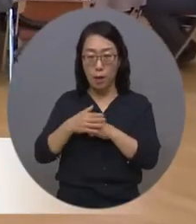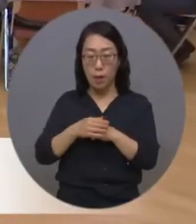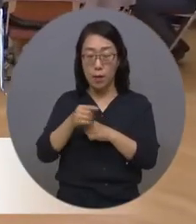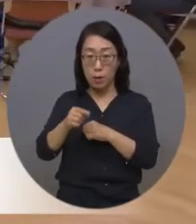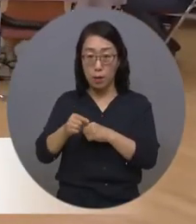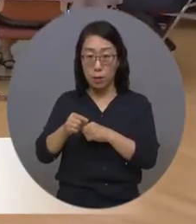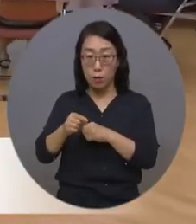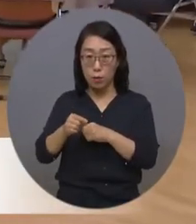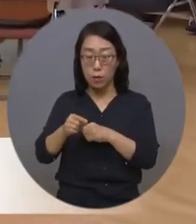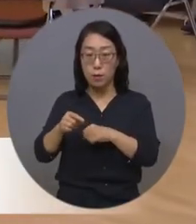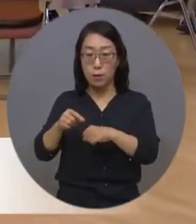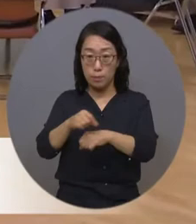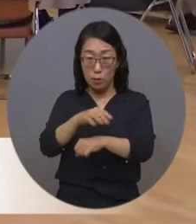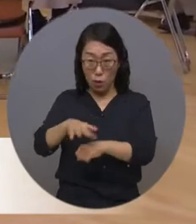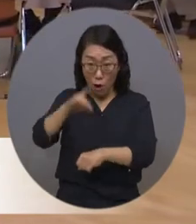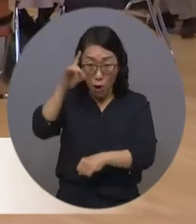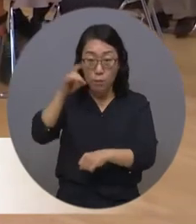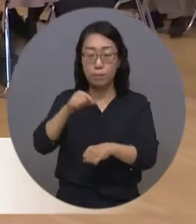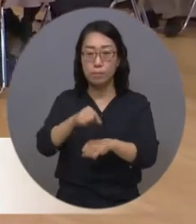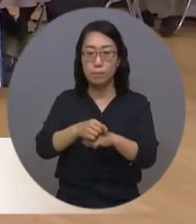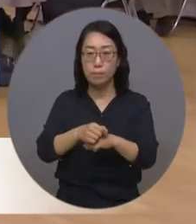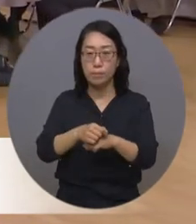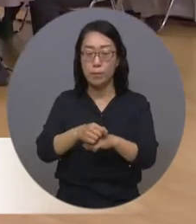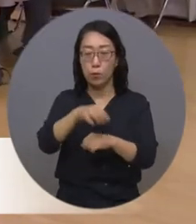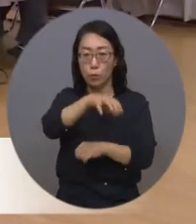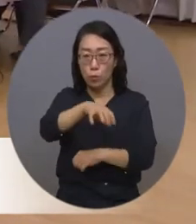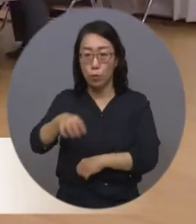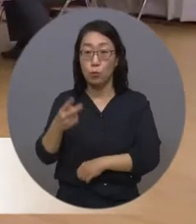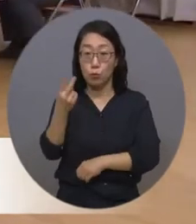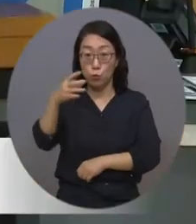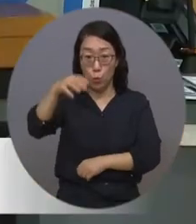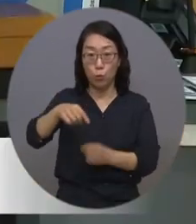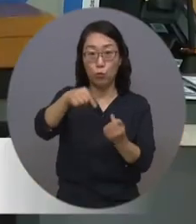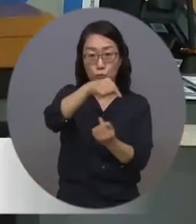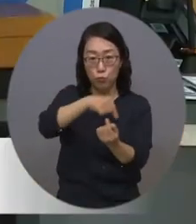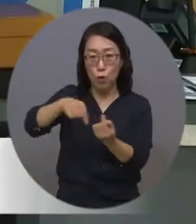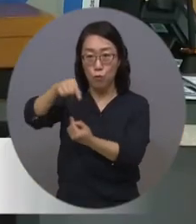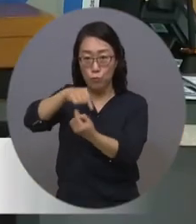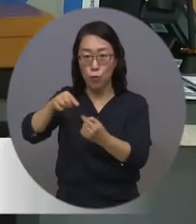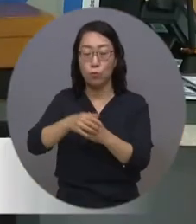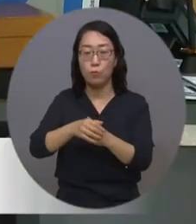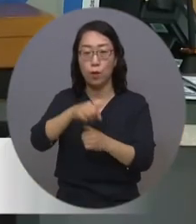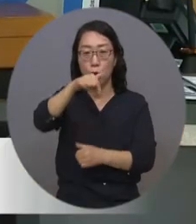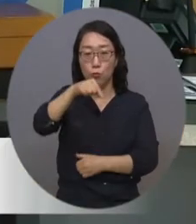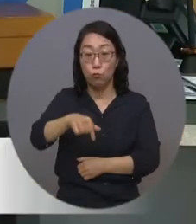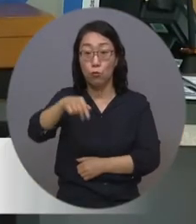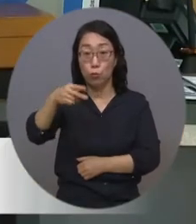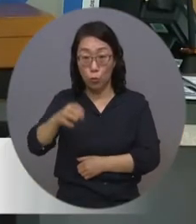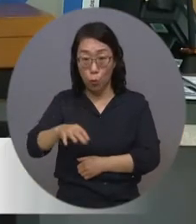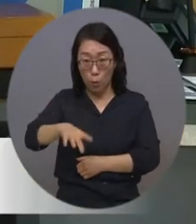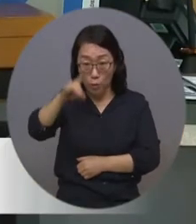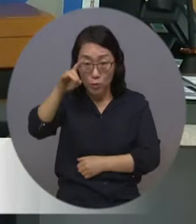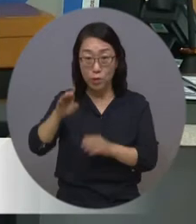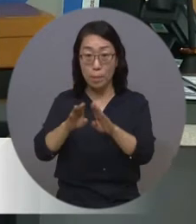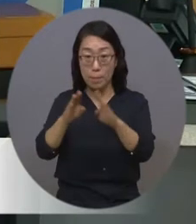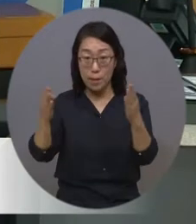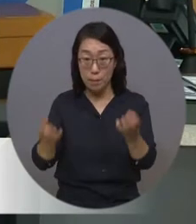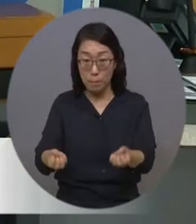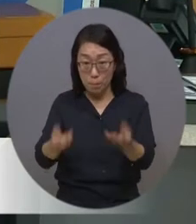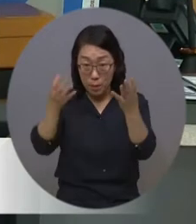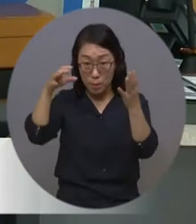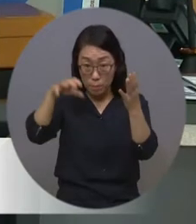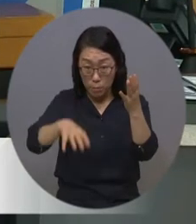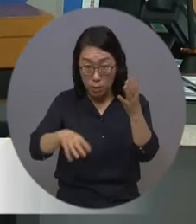시범운동으로 국동과 문수동을 시범동으로 해서 운영을 하고 있는데 국동을 먼저 발대식을 하게 된 이유는 국동이